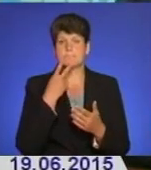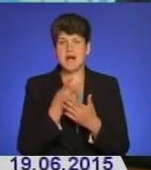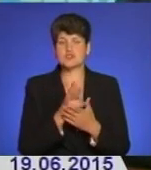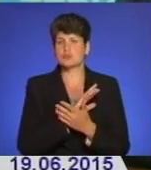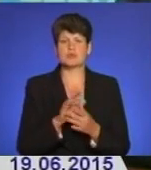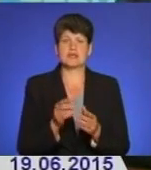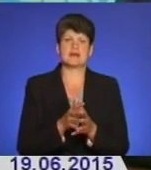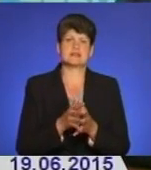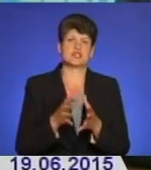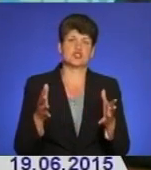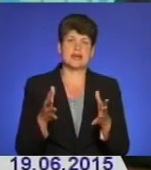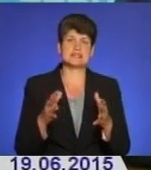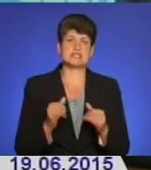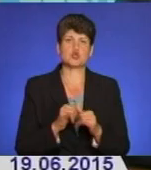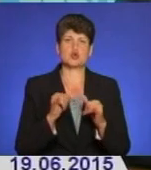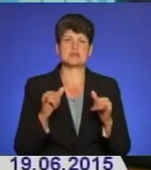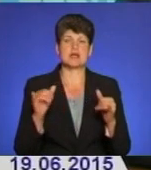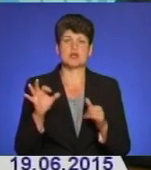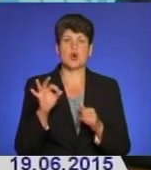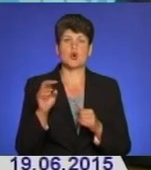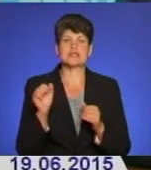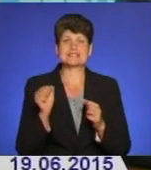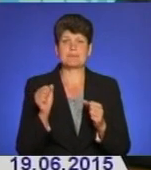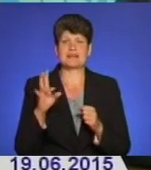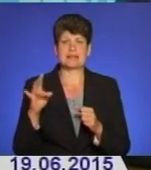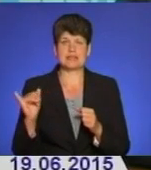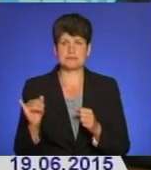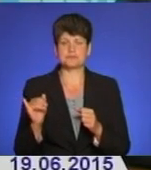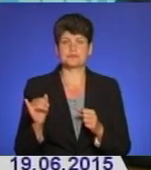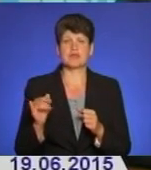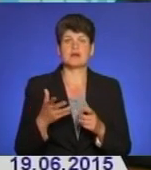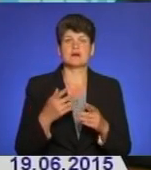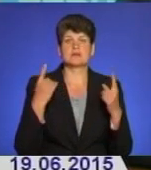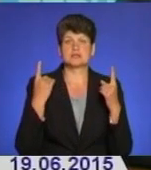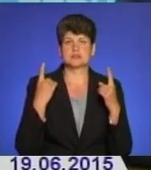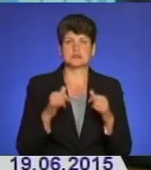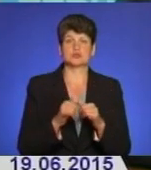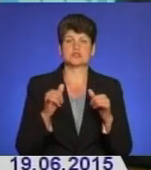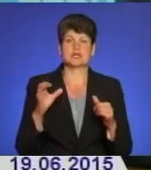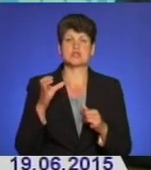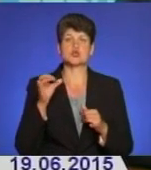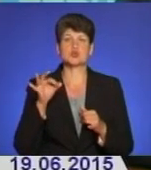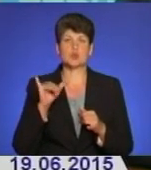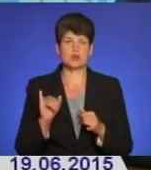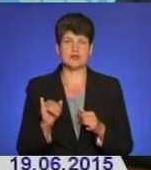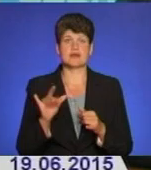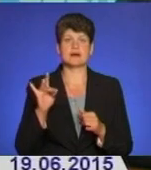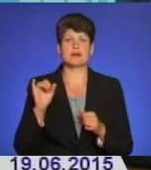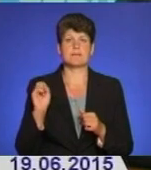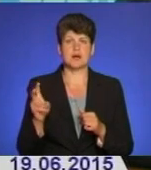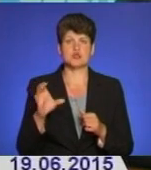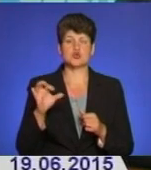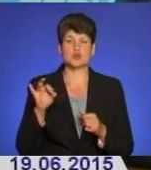незначне зростання озименої пшениці, досить значне зростання сої, ріпаку,